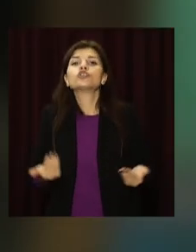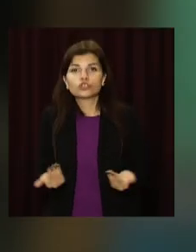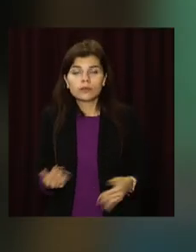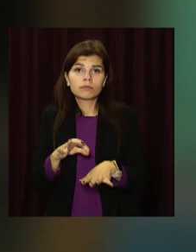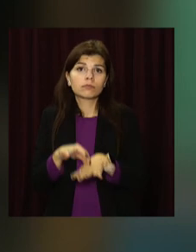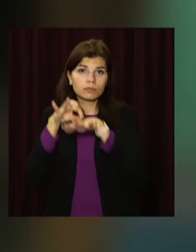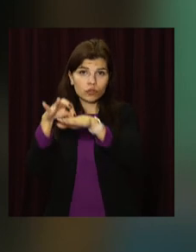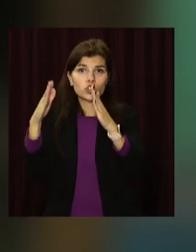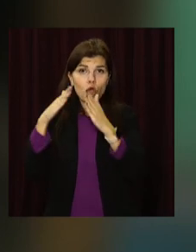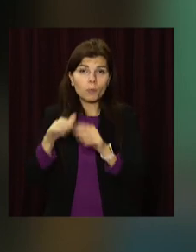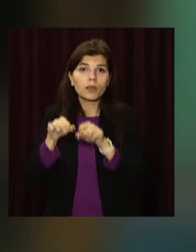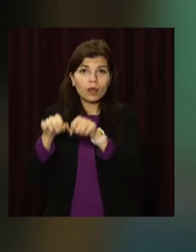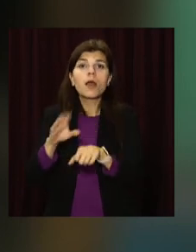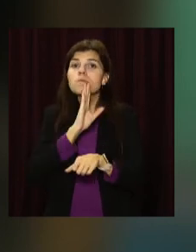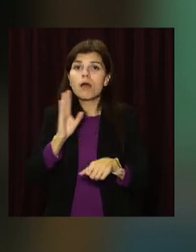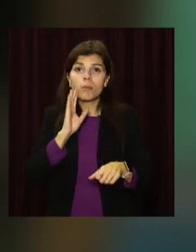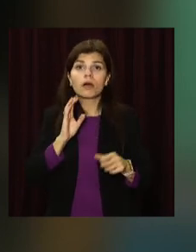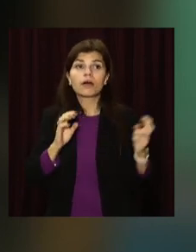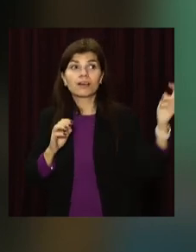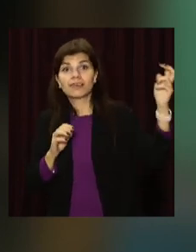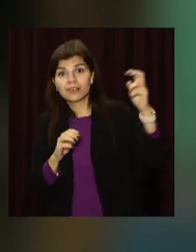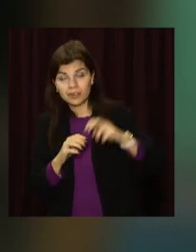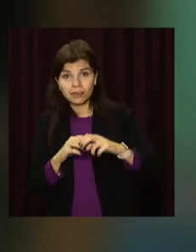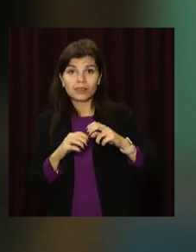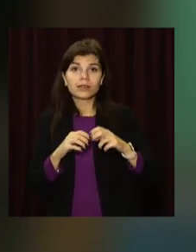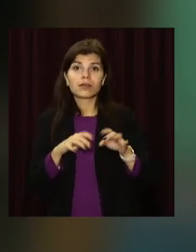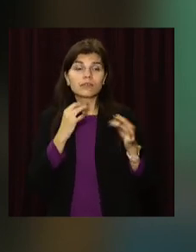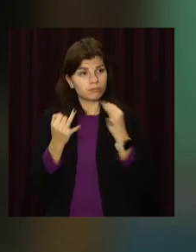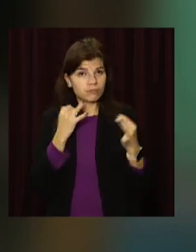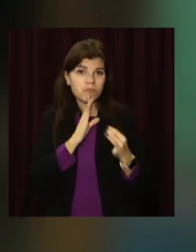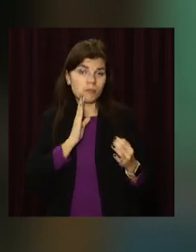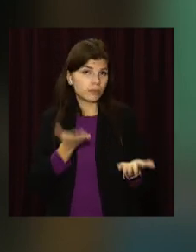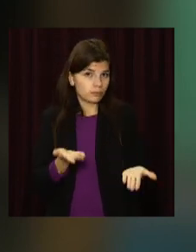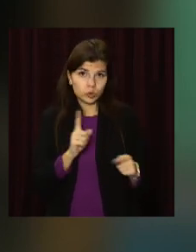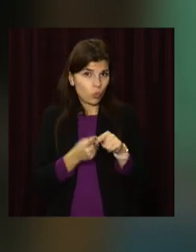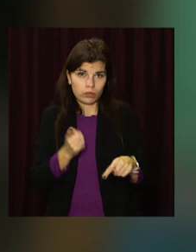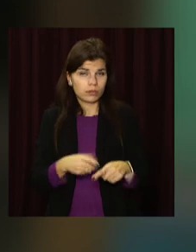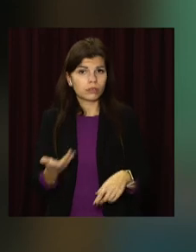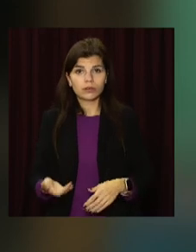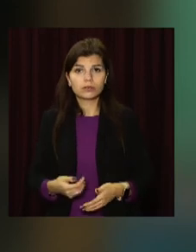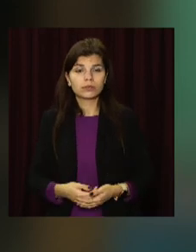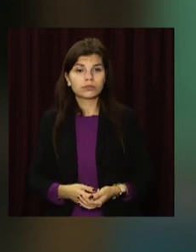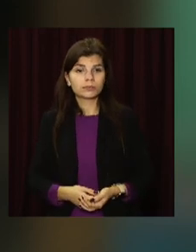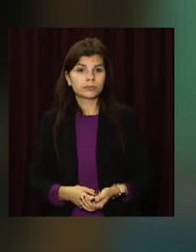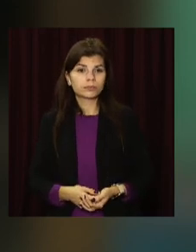і відвезли додому. З мамою та дідусем маленького мандрівника провели профілактичну бесіду.